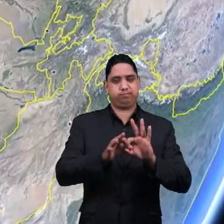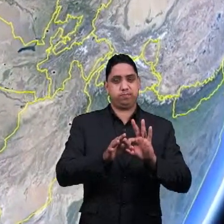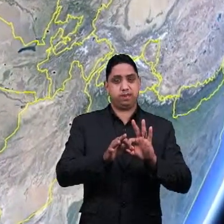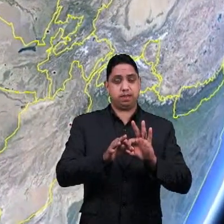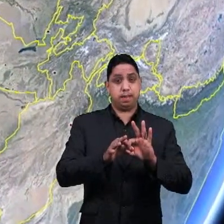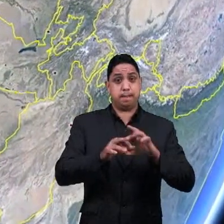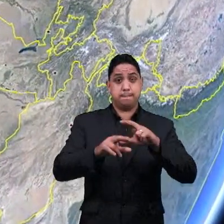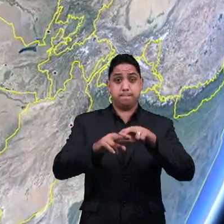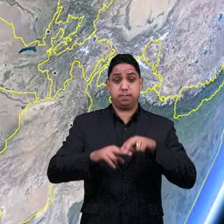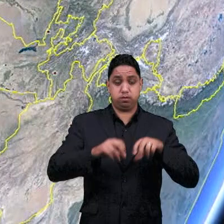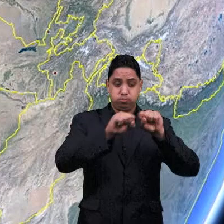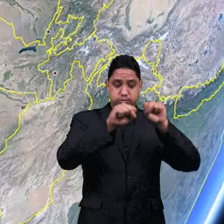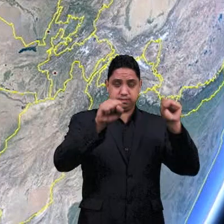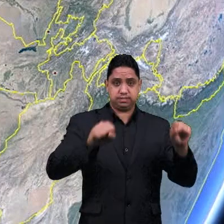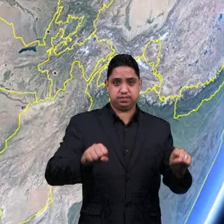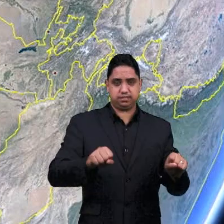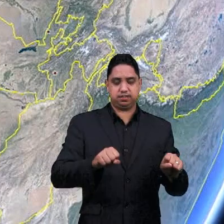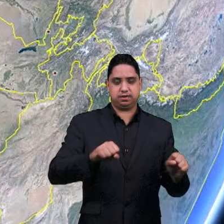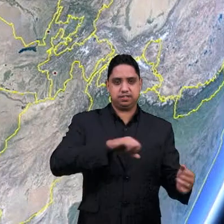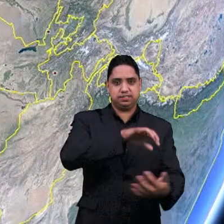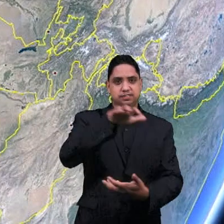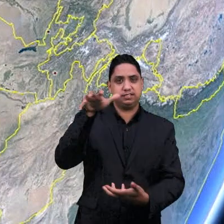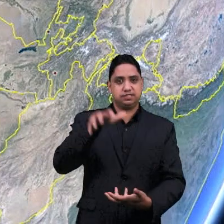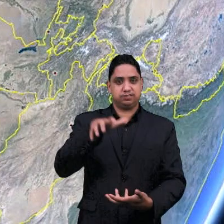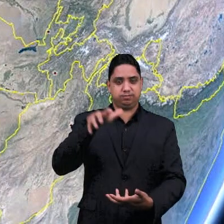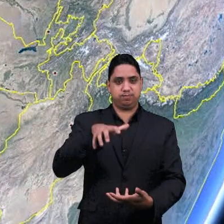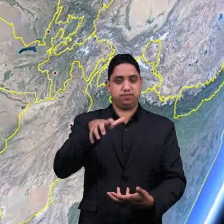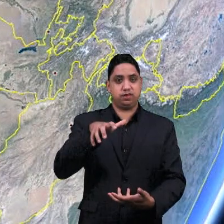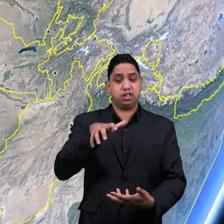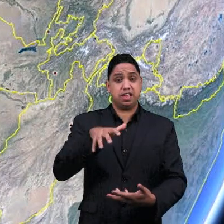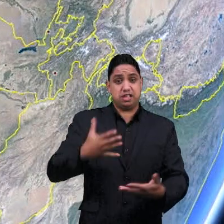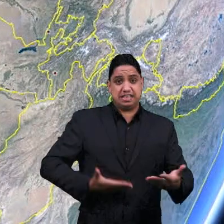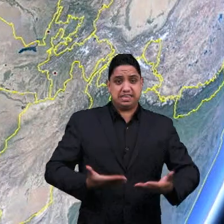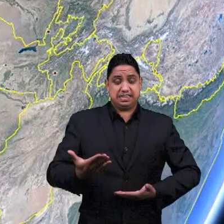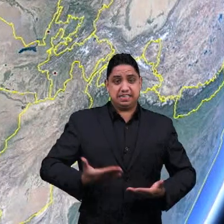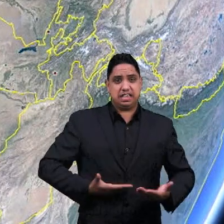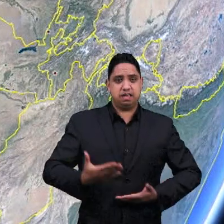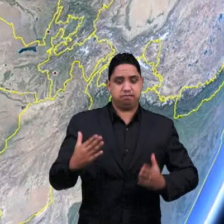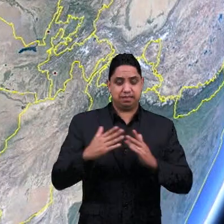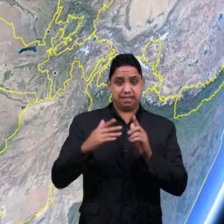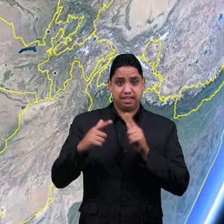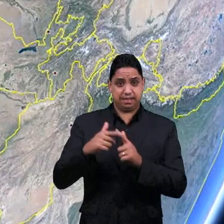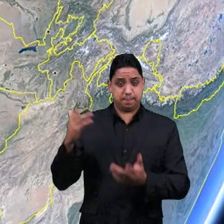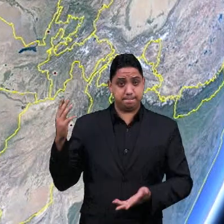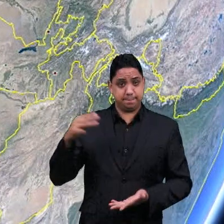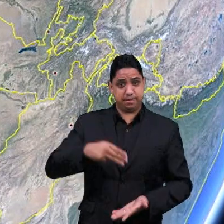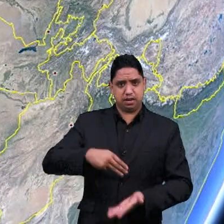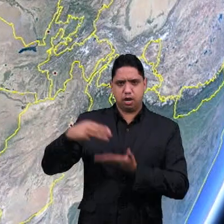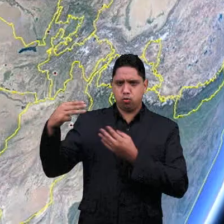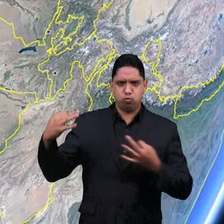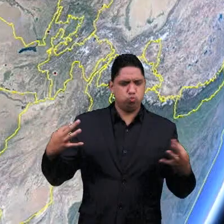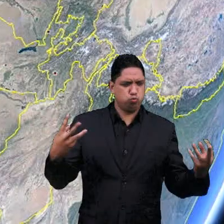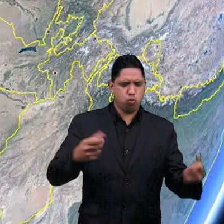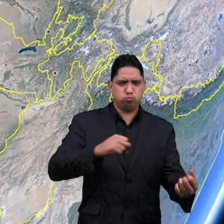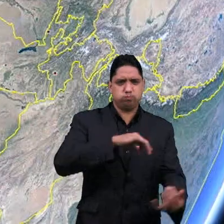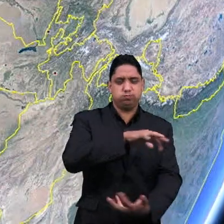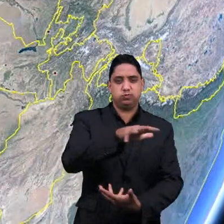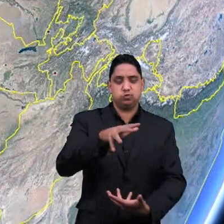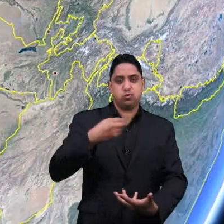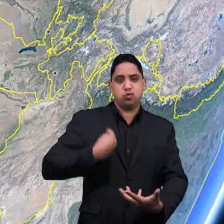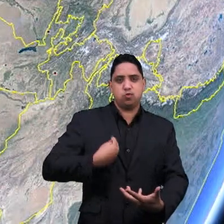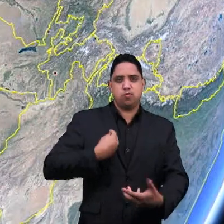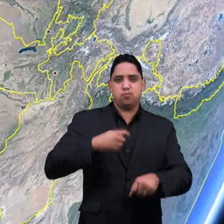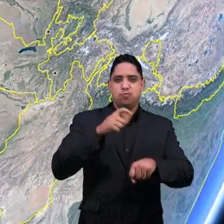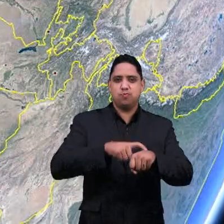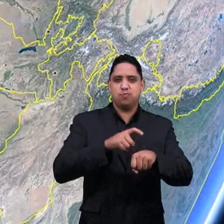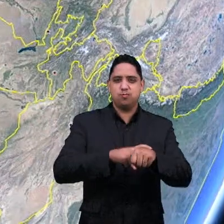même esprit. À travers le système de transmission, les membres de l'Église chrétienne Maranatha de toute la planète